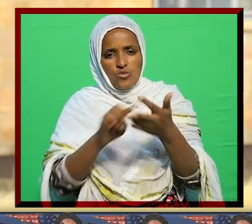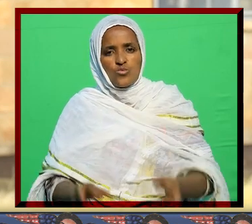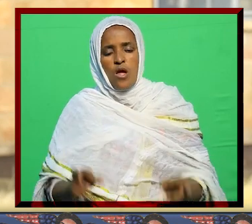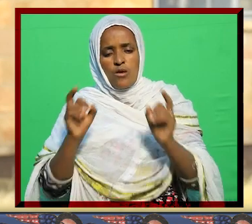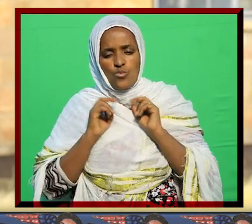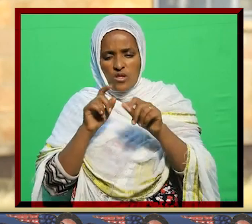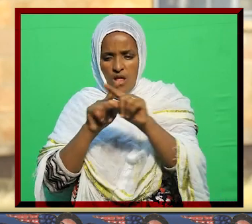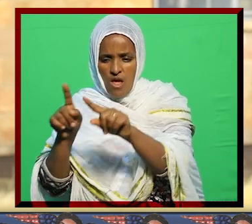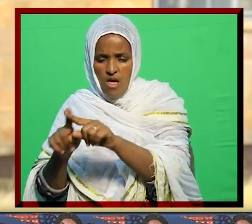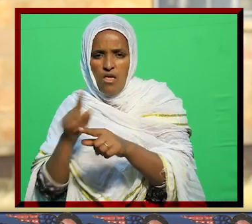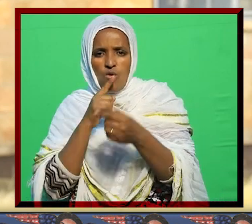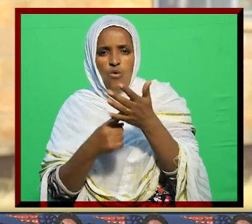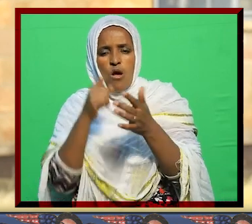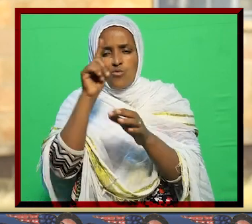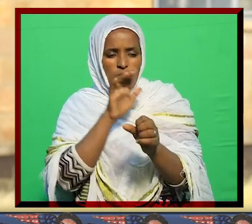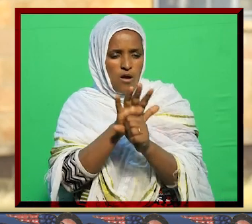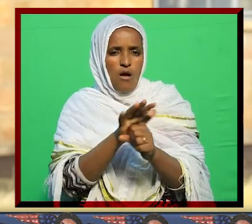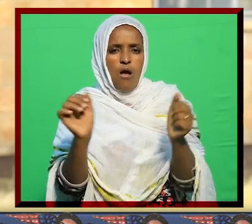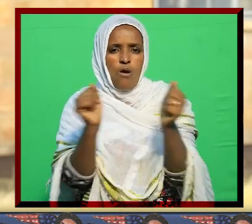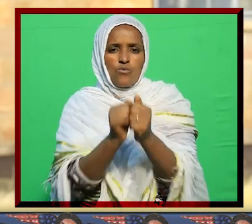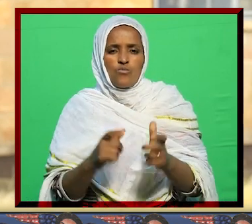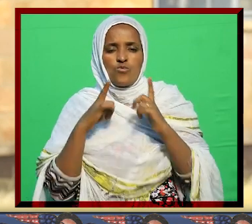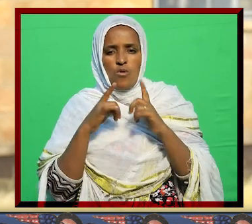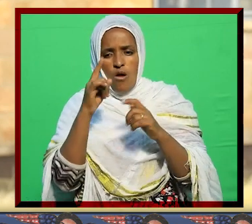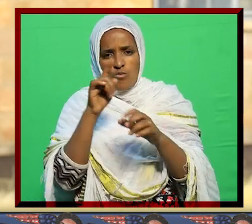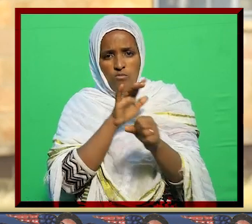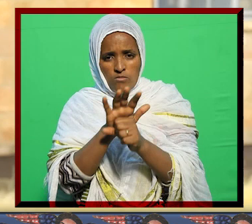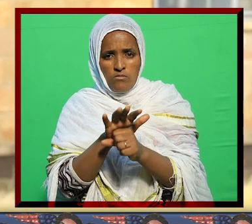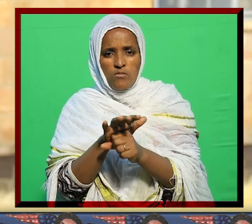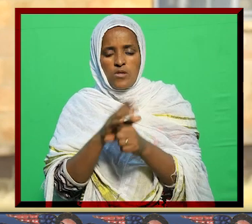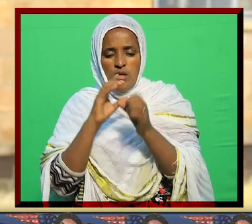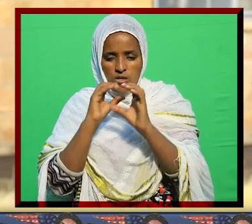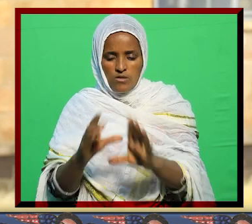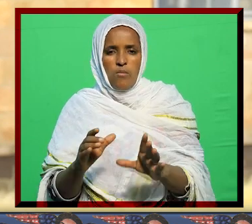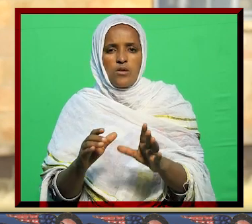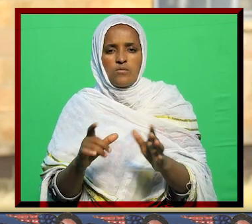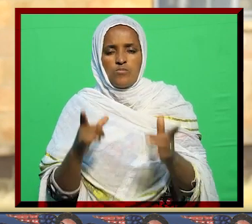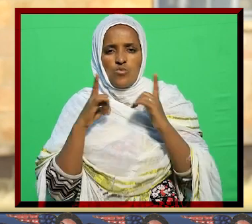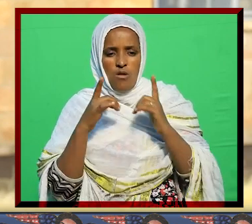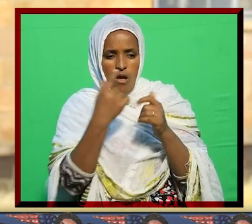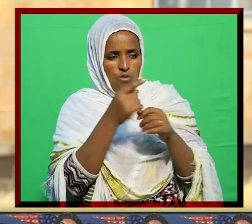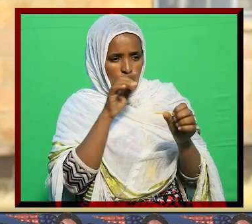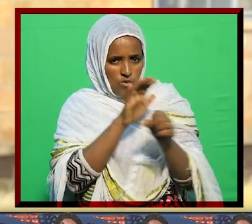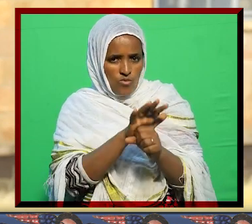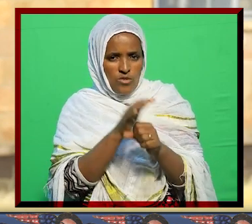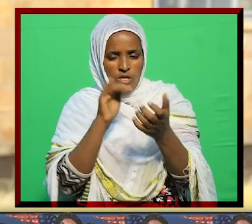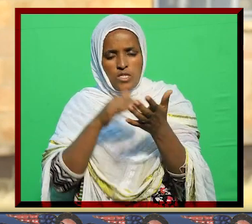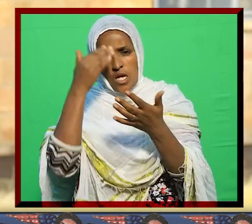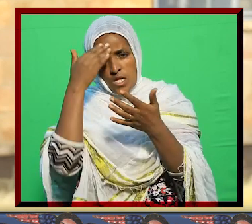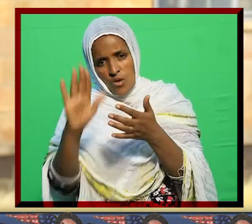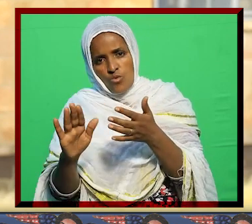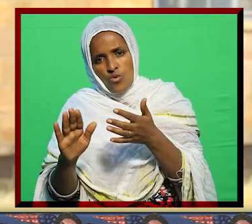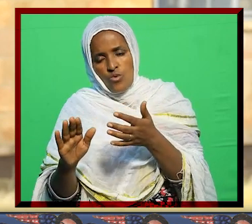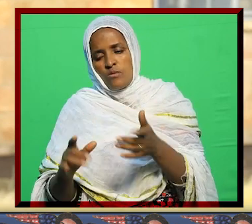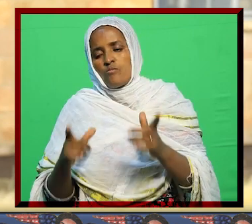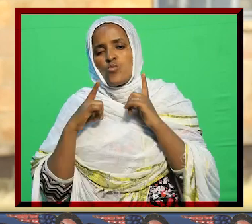የቅዱሳን ህይወታቸው የተለያየ ነው አንዱ በቅቶ አብዶም ይኖራል አንዱ በቅቶ ደግሞ ያስተማረ ረቆም ይኖራል አንዱ በቅቶ ደግሞ እንዲሁ ሳይታወቅ